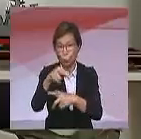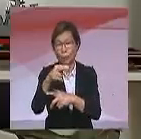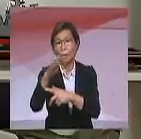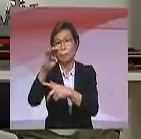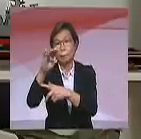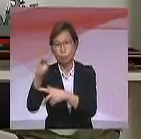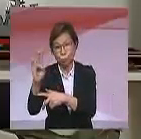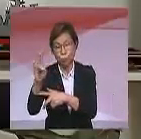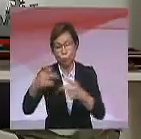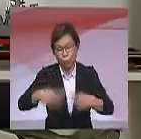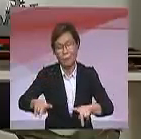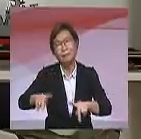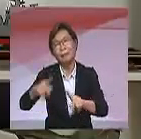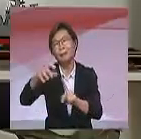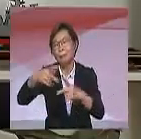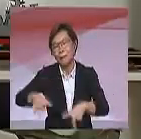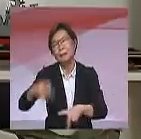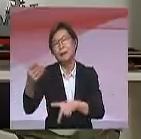1,747 pasar awam dan pasar tani,